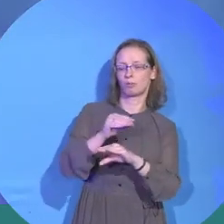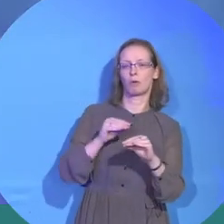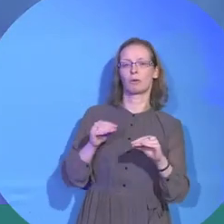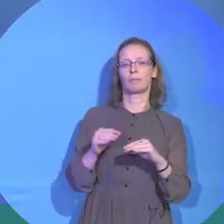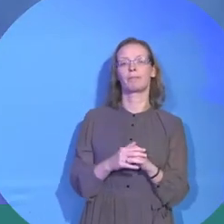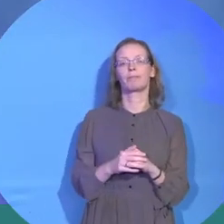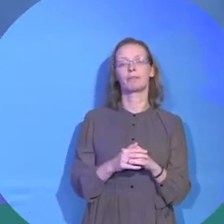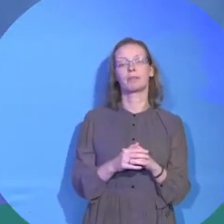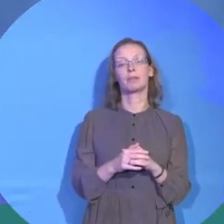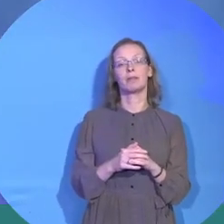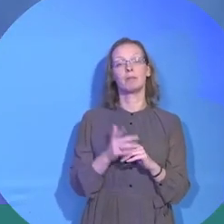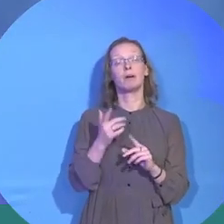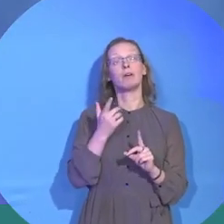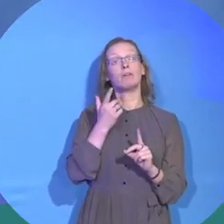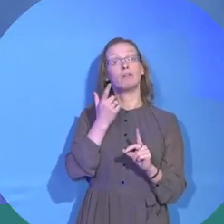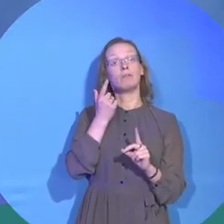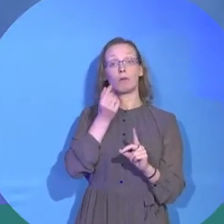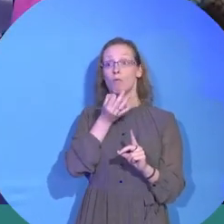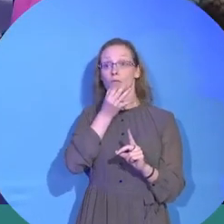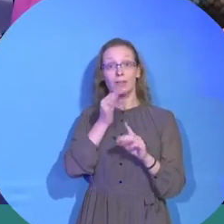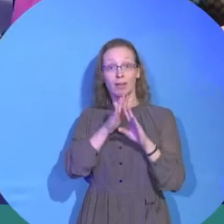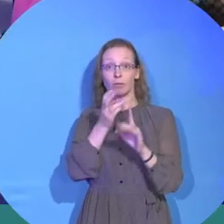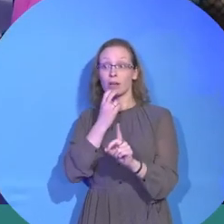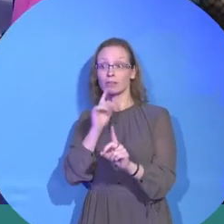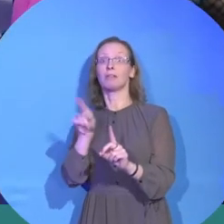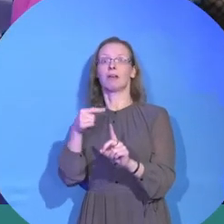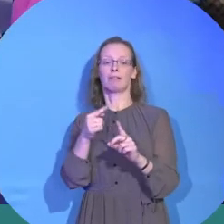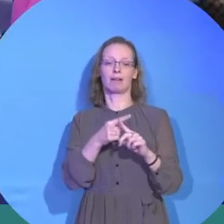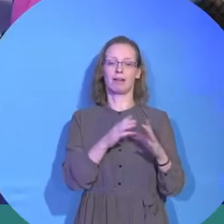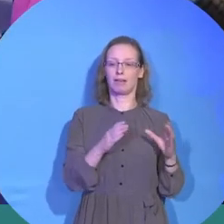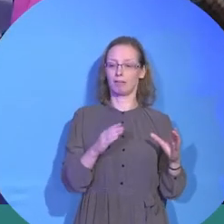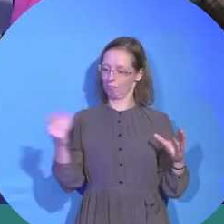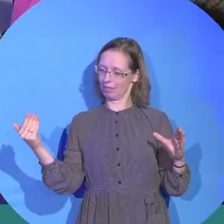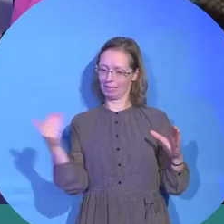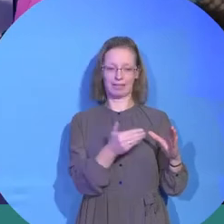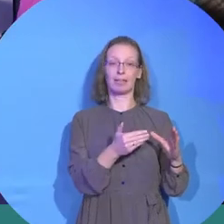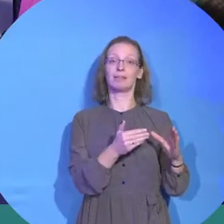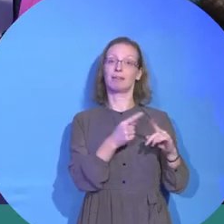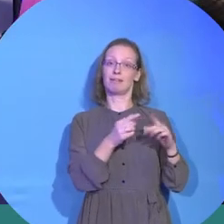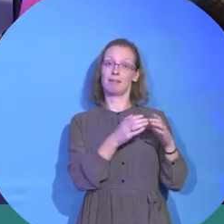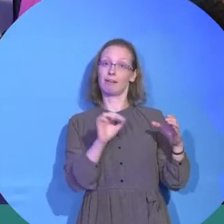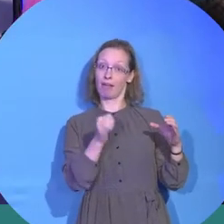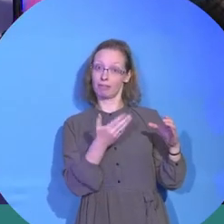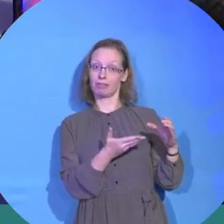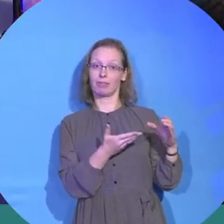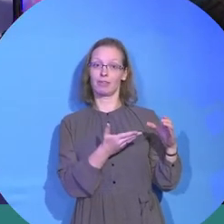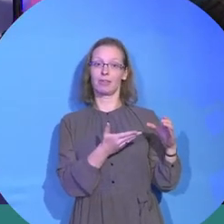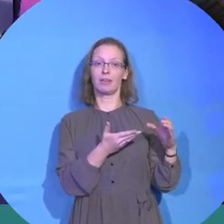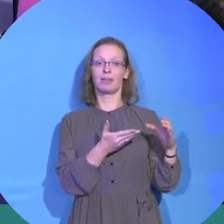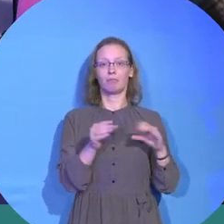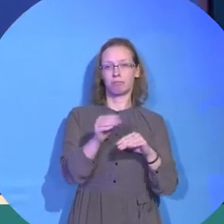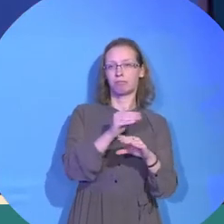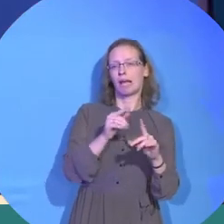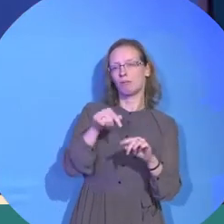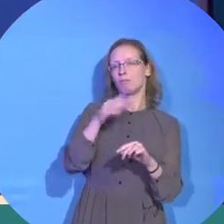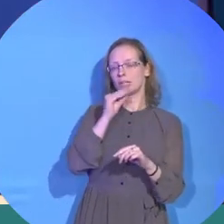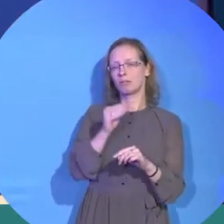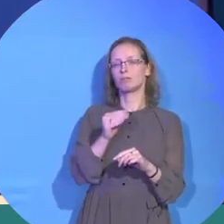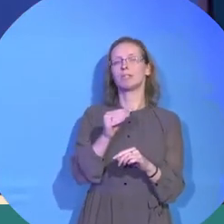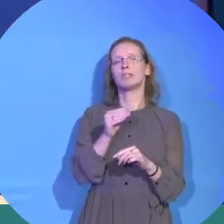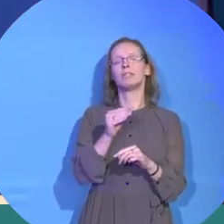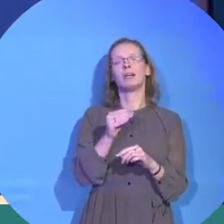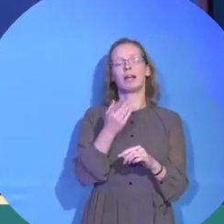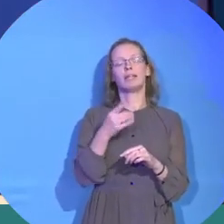naar de huisarts, hè? Vrouwen mogen zo de kliniek binnen. Jazeker, ja. Dus dan blijft de huisarts. Nee, maar ik heb het nu over als de abortuspil bij de huisarts verkrijgbaar is. Ja, dat zou heel dan gaan ze daarvoor naar de huisarts.